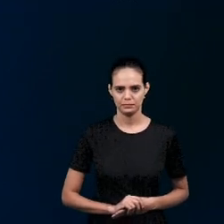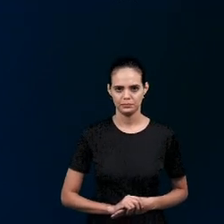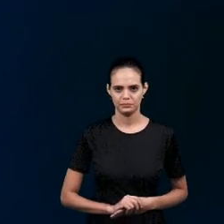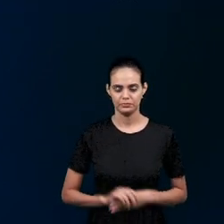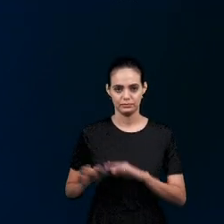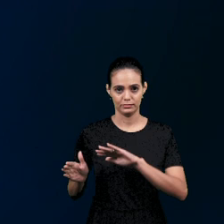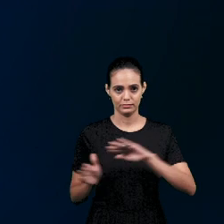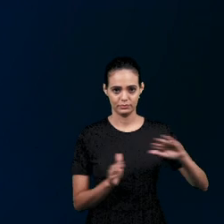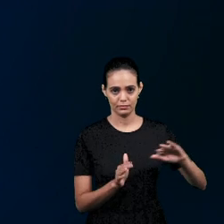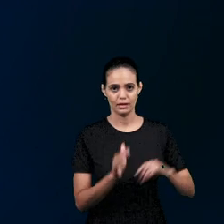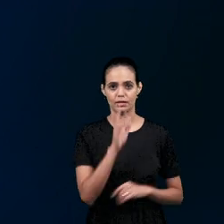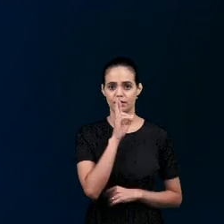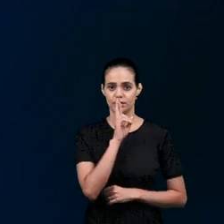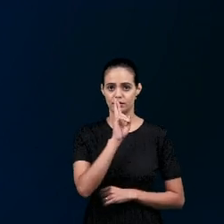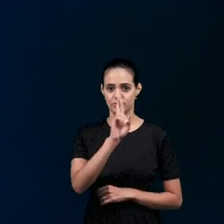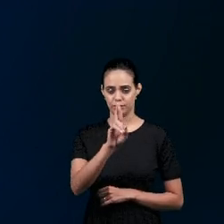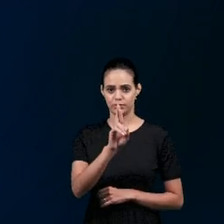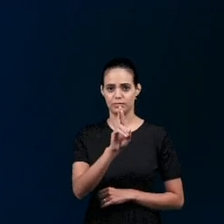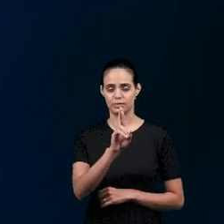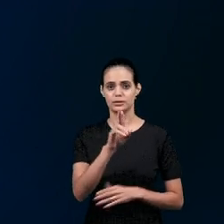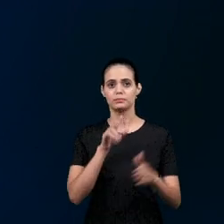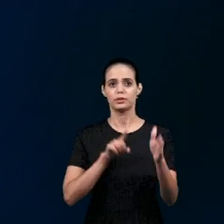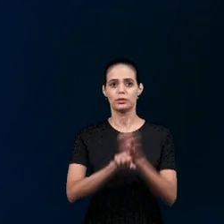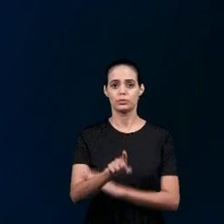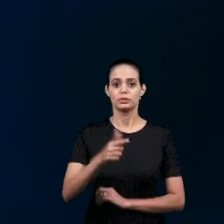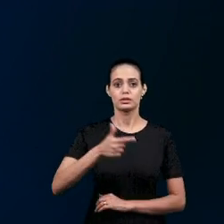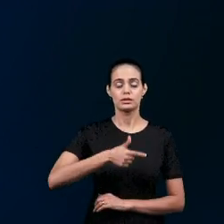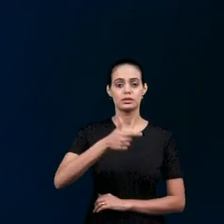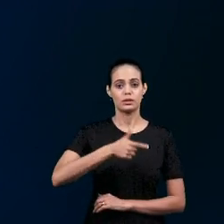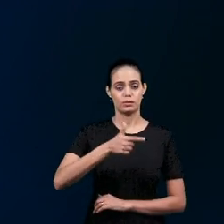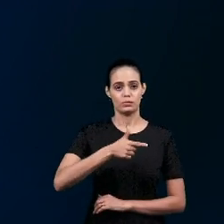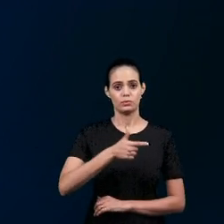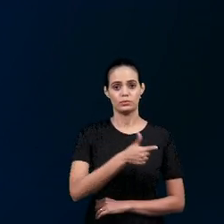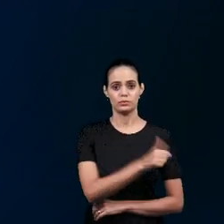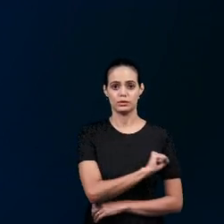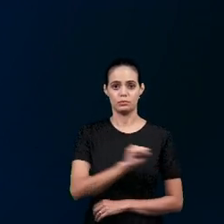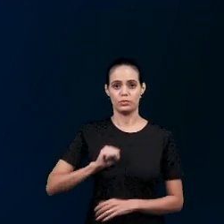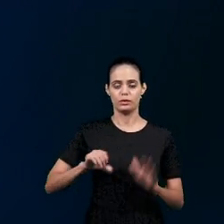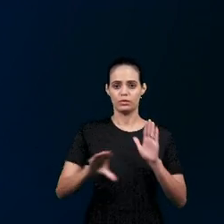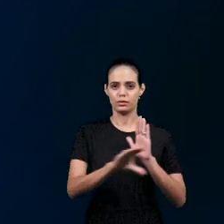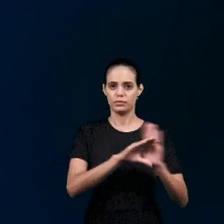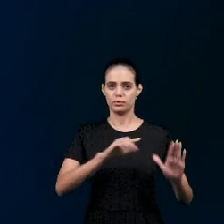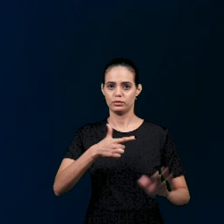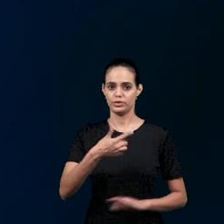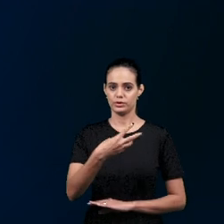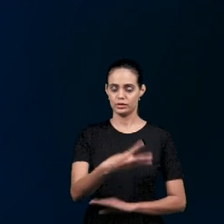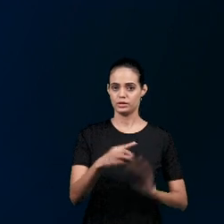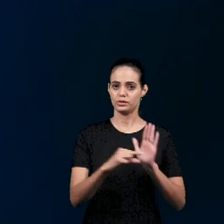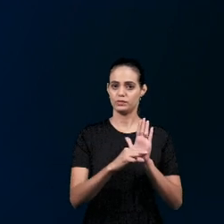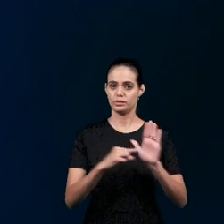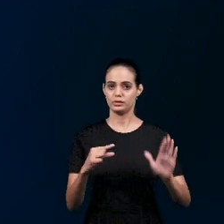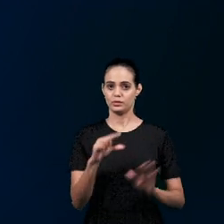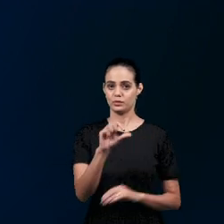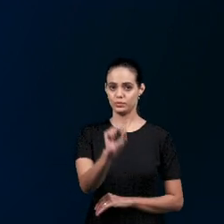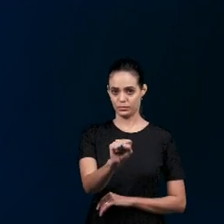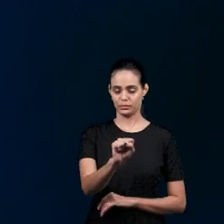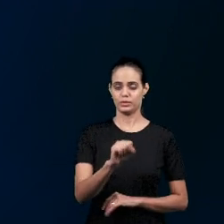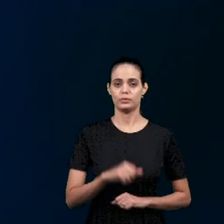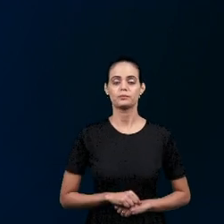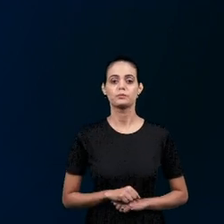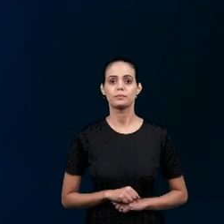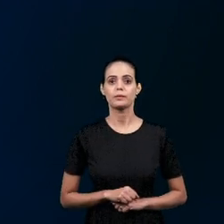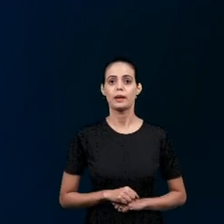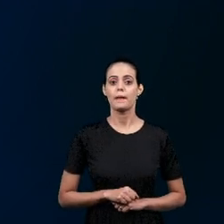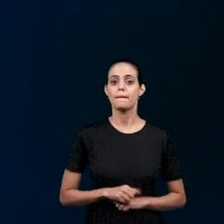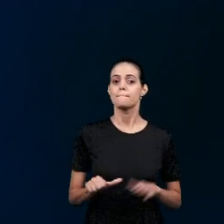se trouve en 2 Samuel chapitre 23 verset 8. Le premier a été Joseph Bassébet, c'est la figure du